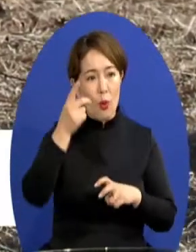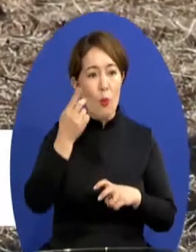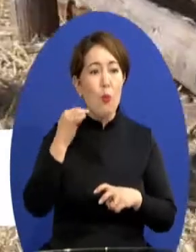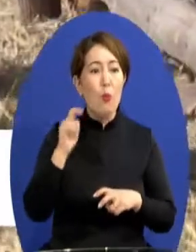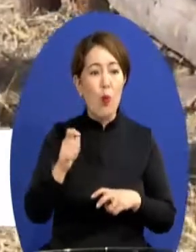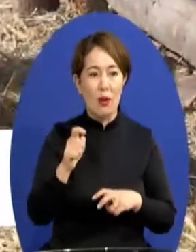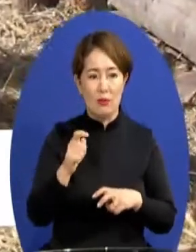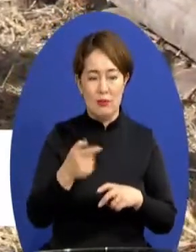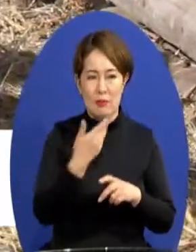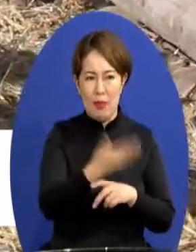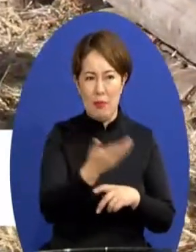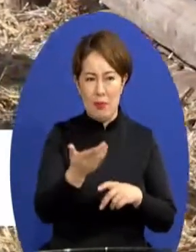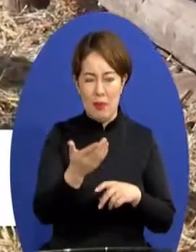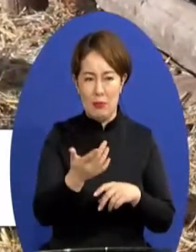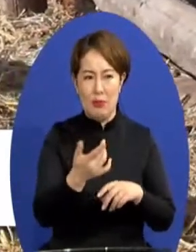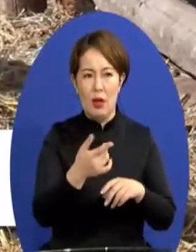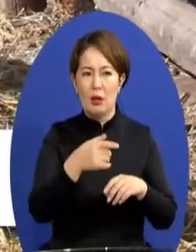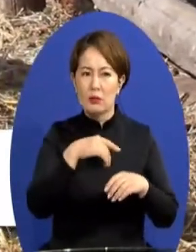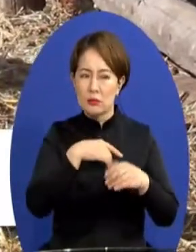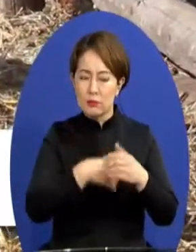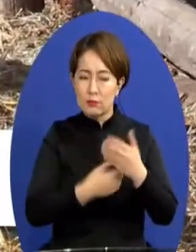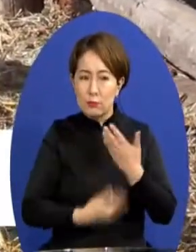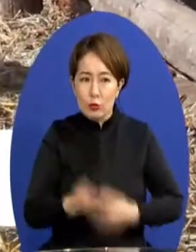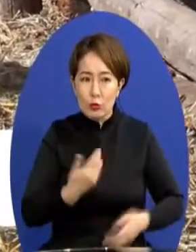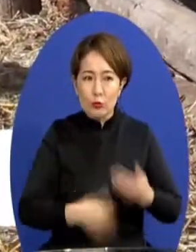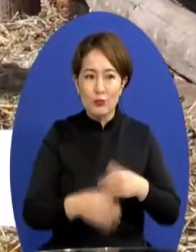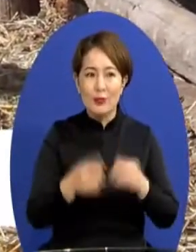ав эхний 19 тоглон гарчээ.